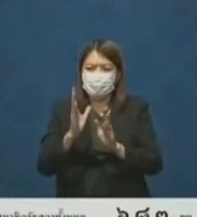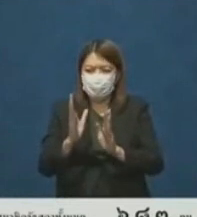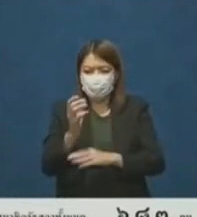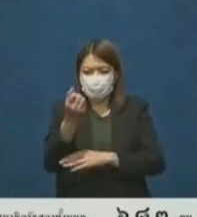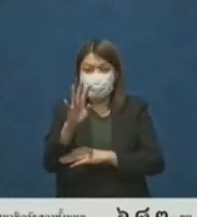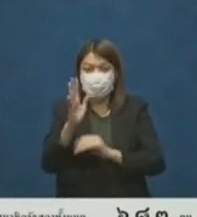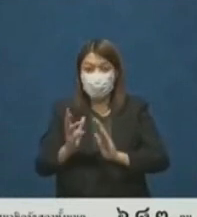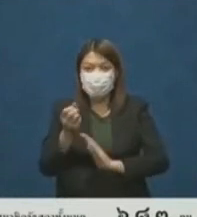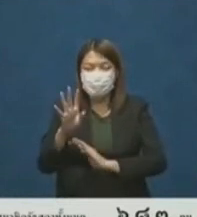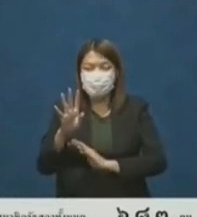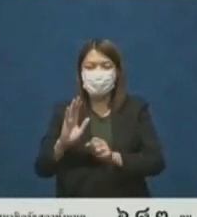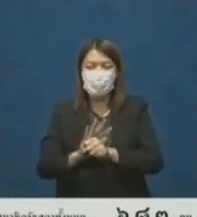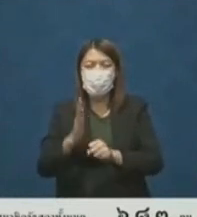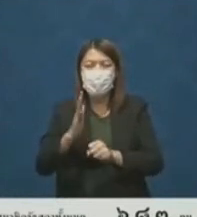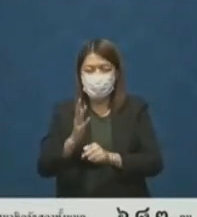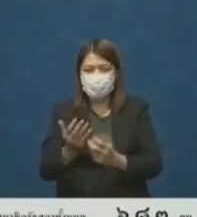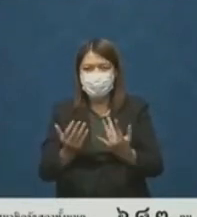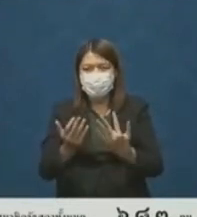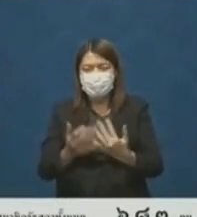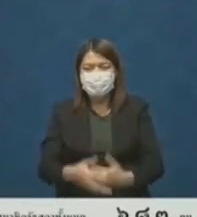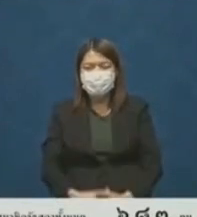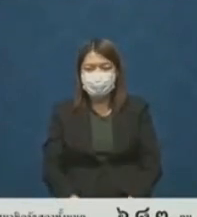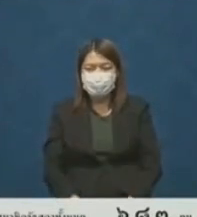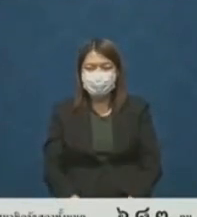ยังไม่ครบครับยังขาดอีกประมาณ14คนนะ